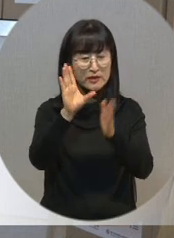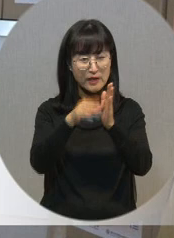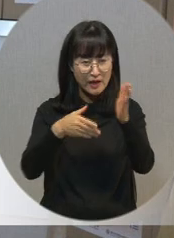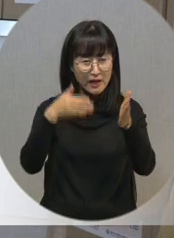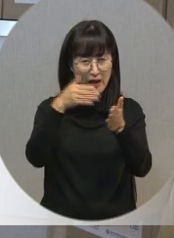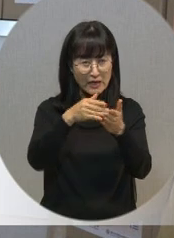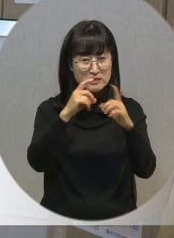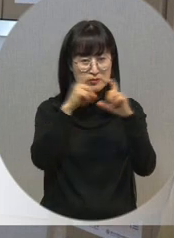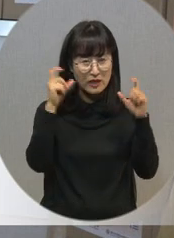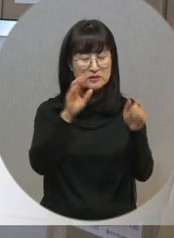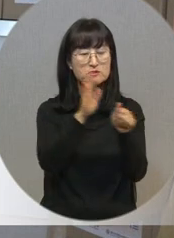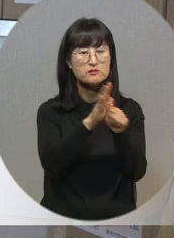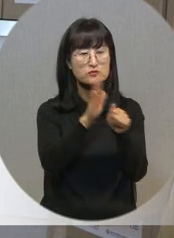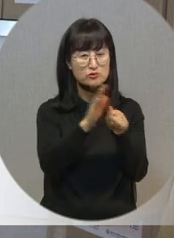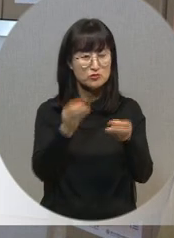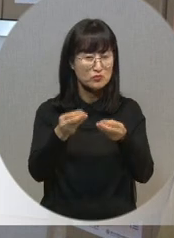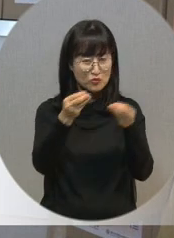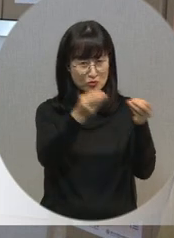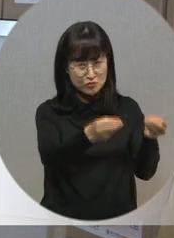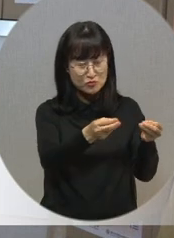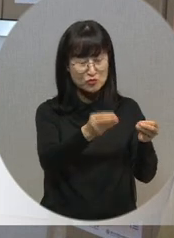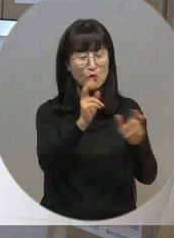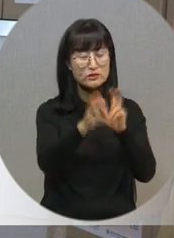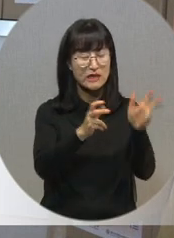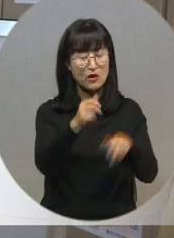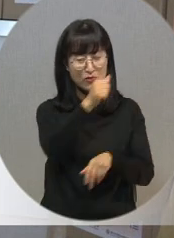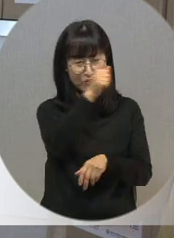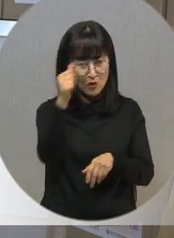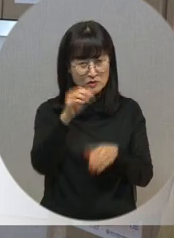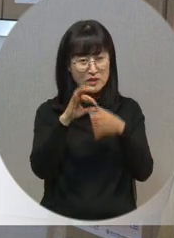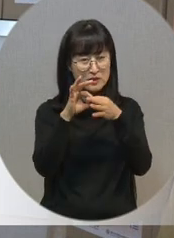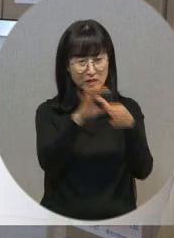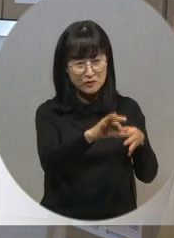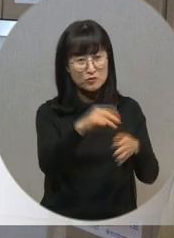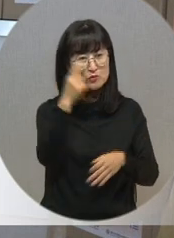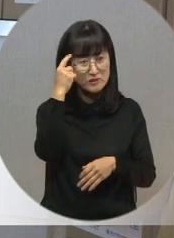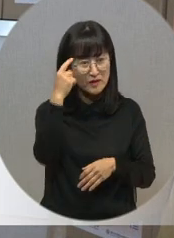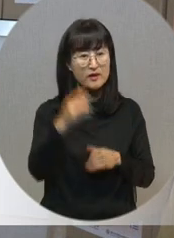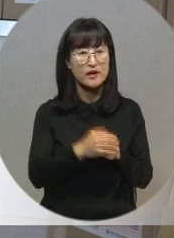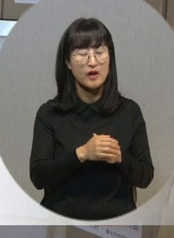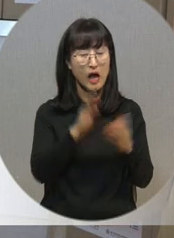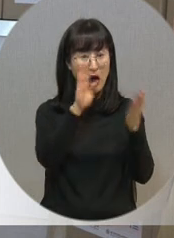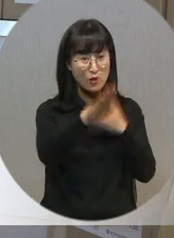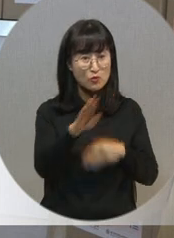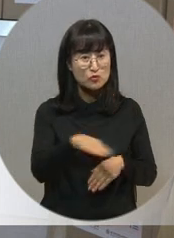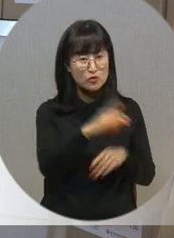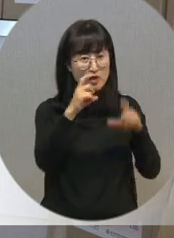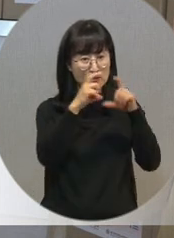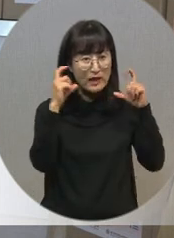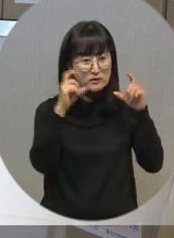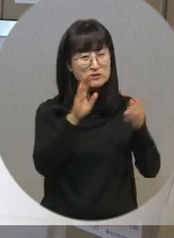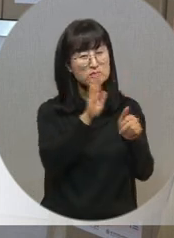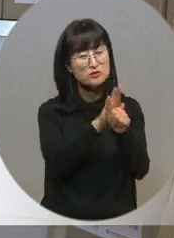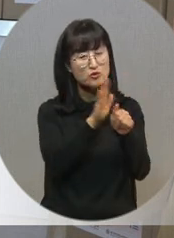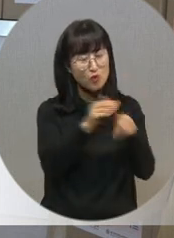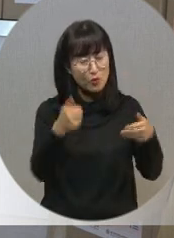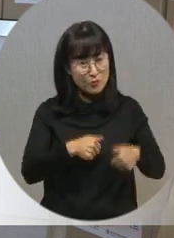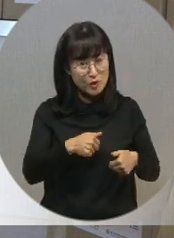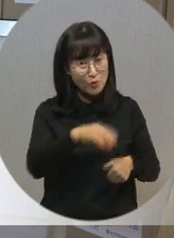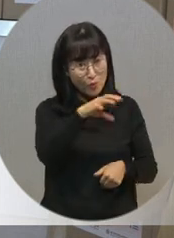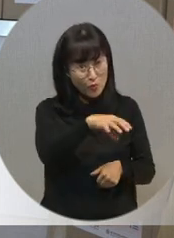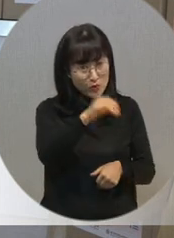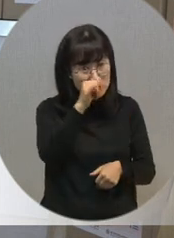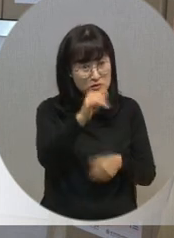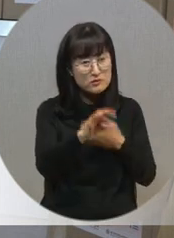마스크를 지원하는 것을 필생의 사업으로 생각을 하고 앞으로도 저희 마스크 지원을 필요로 하는 곳이